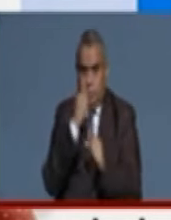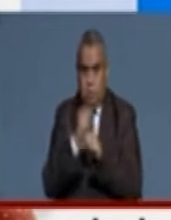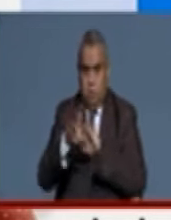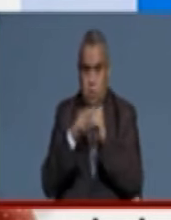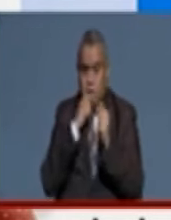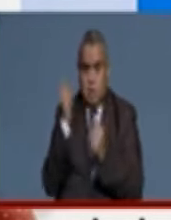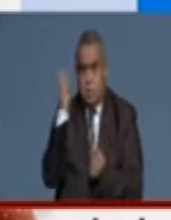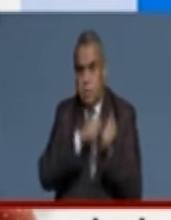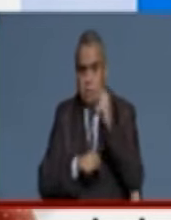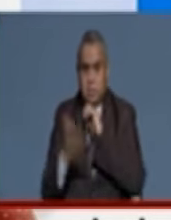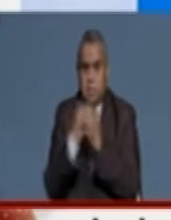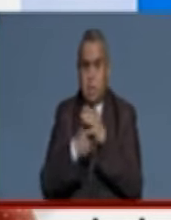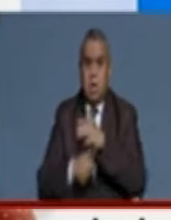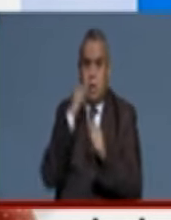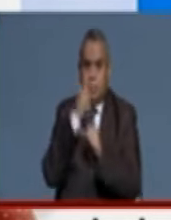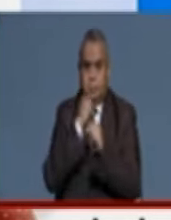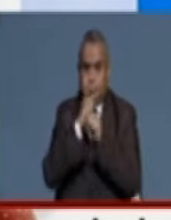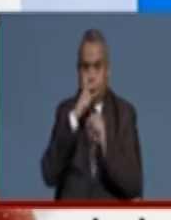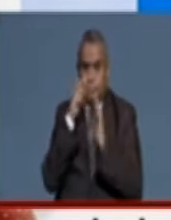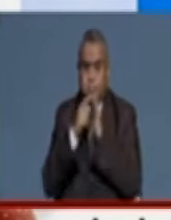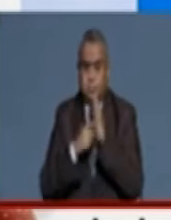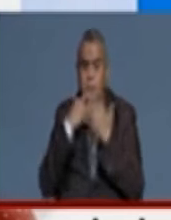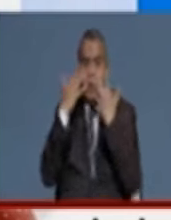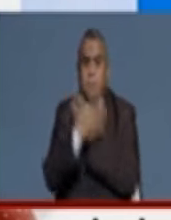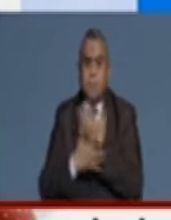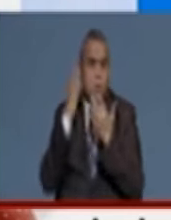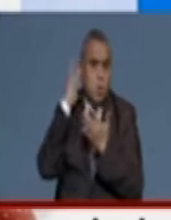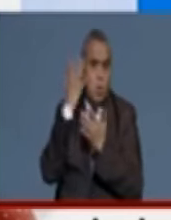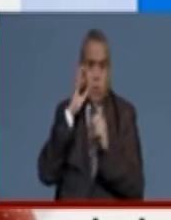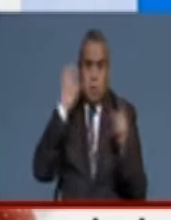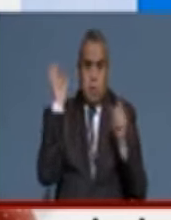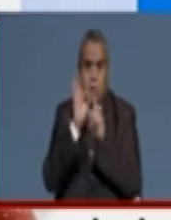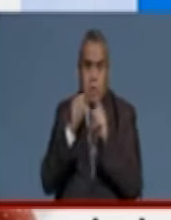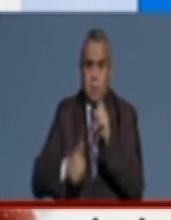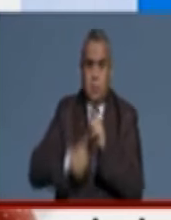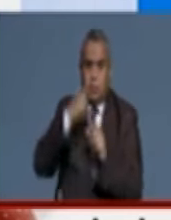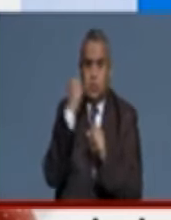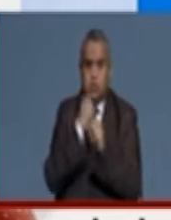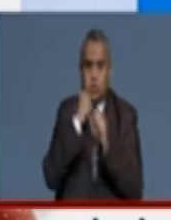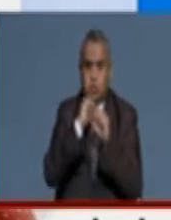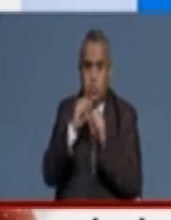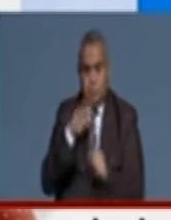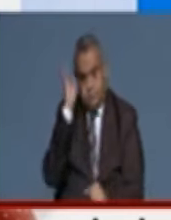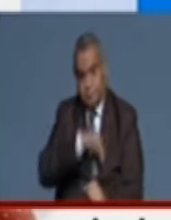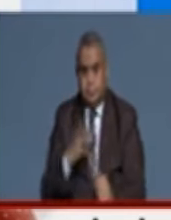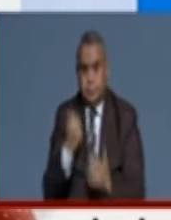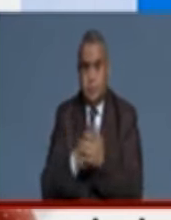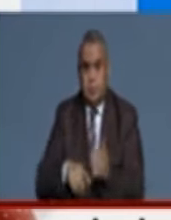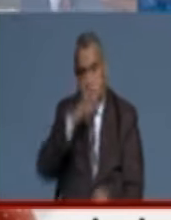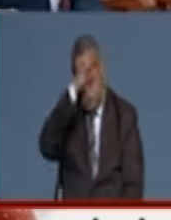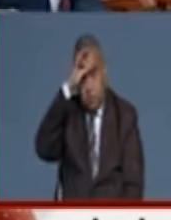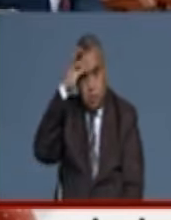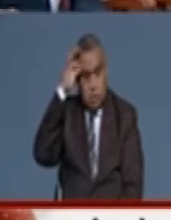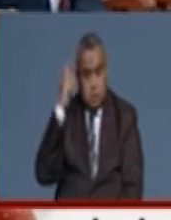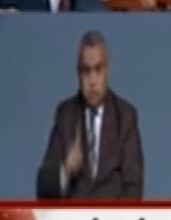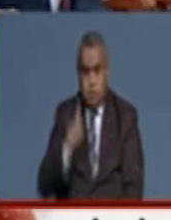مع وضع أولوية لكل المشروعات اللي بتستهدف تقليل الفاتورة الاستيرادية. بإذن الله يا فندم بعد نجاح الإصدار